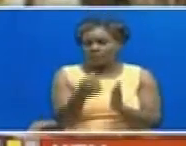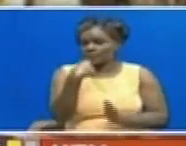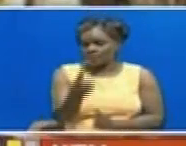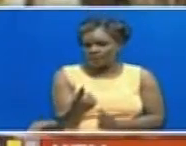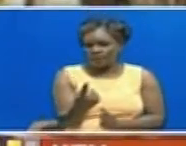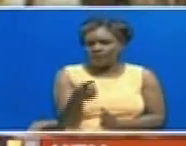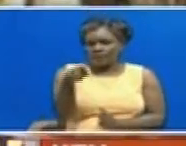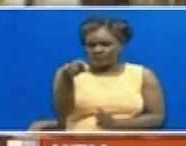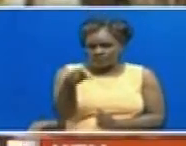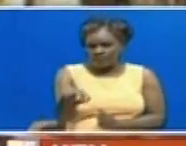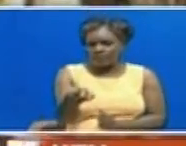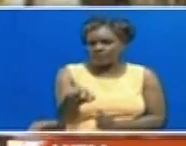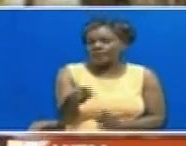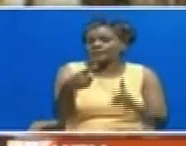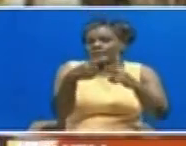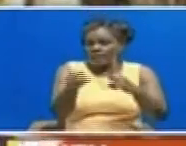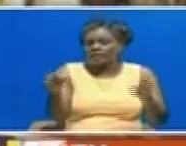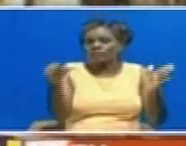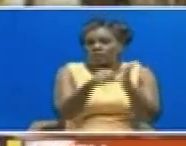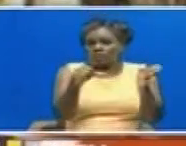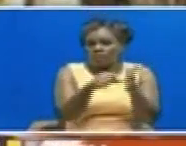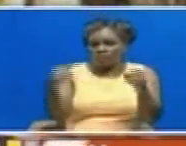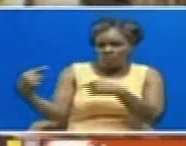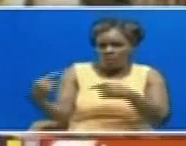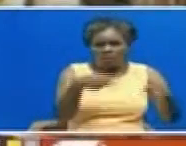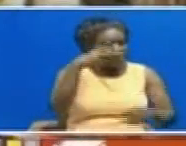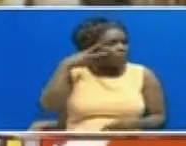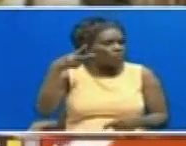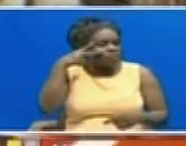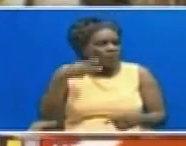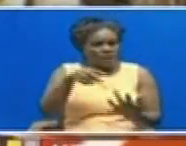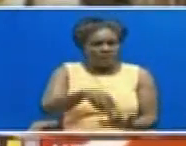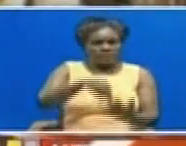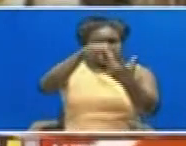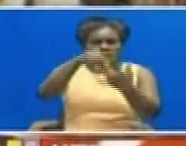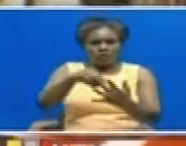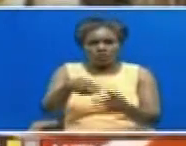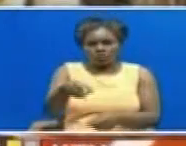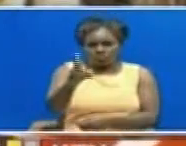kuwa ndio mkoko unaalika maua katika vita dhidi ya ugaidi, hususan kupigana